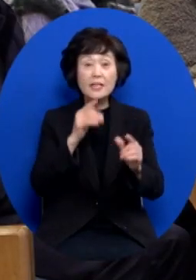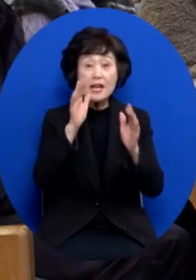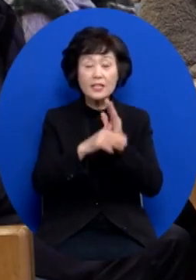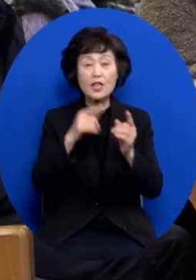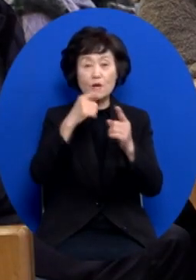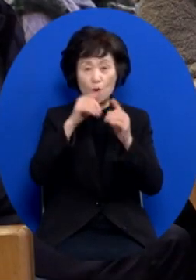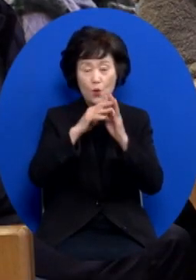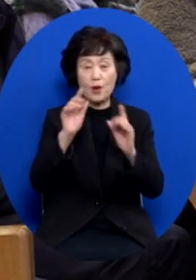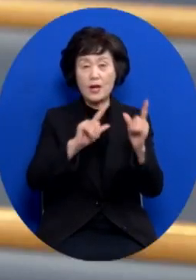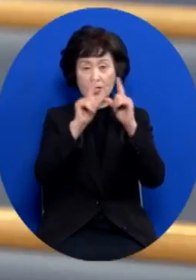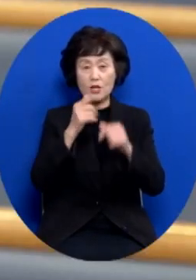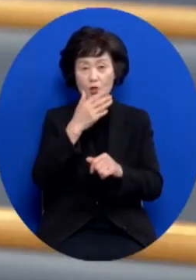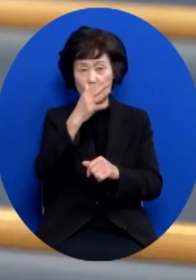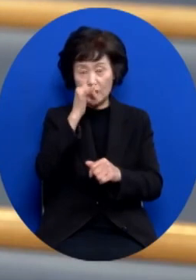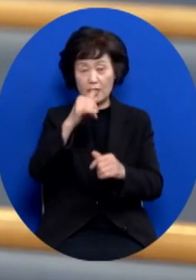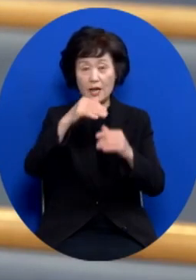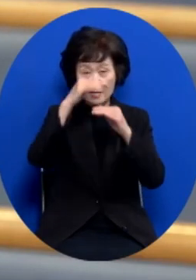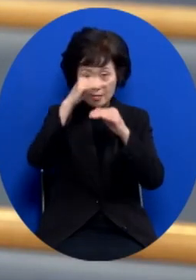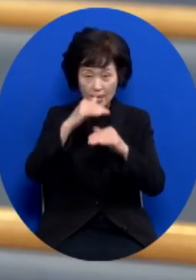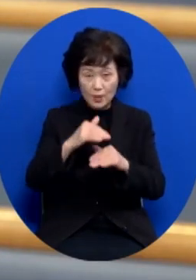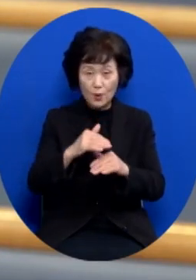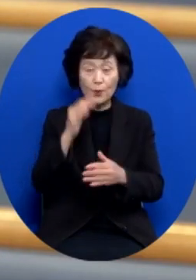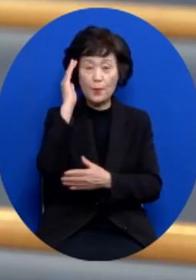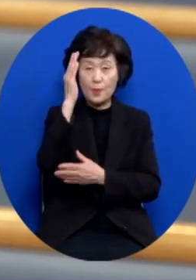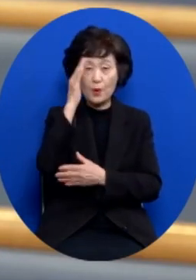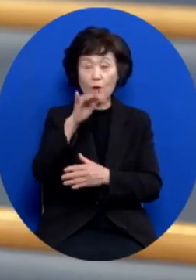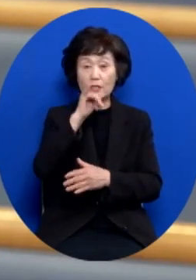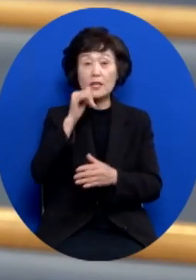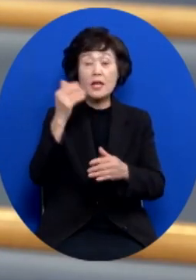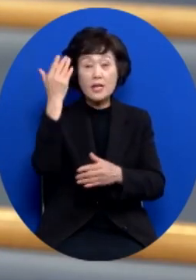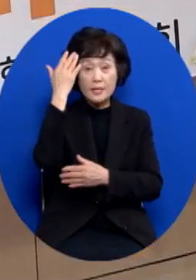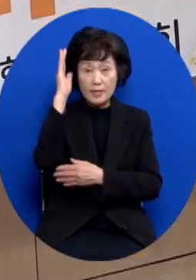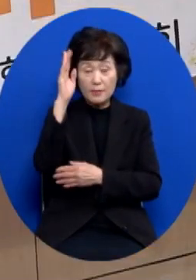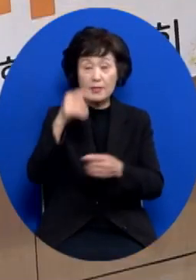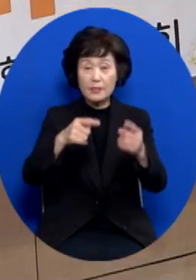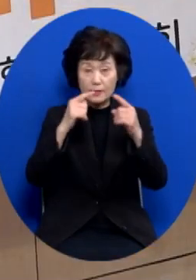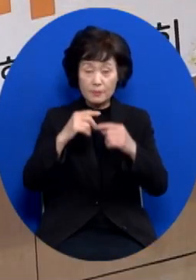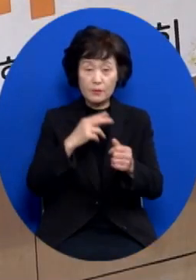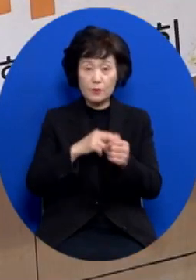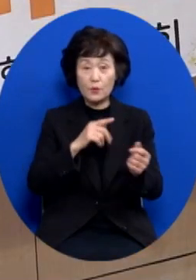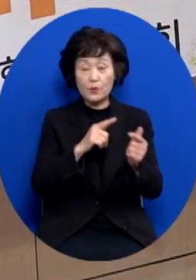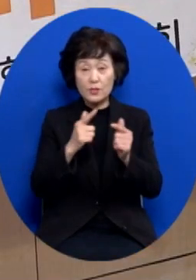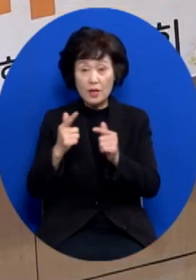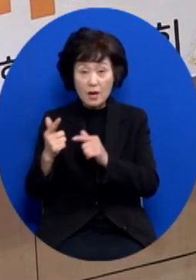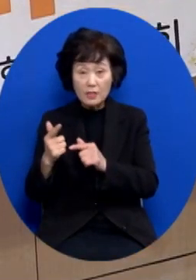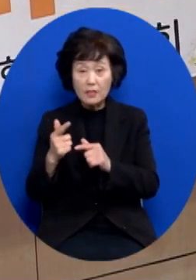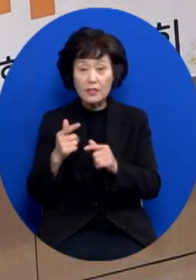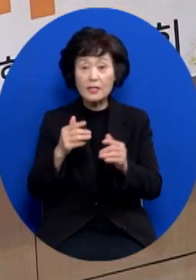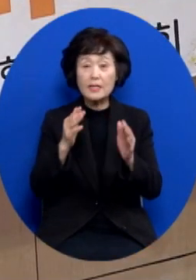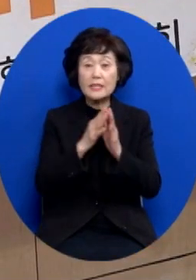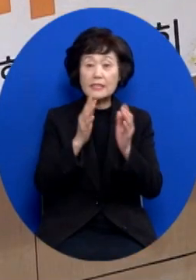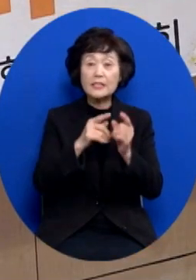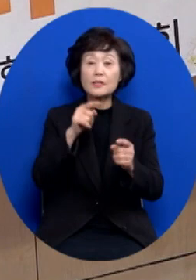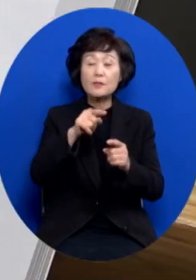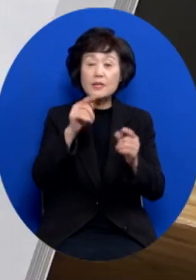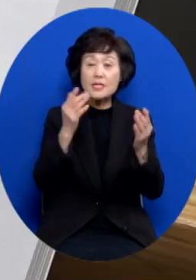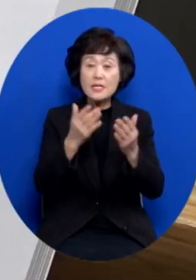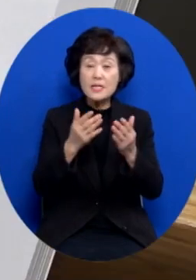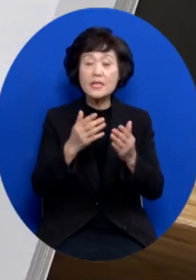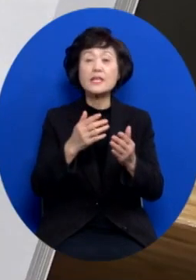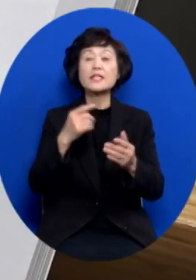열렸는데요 세미나에 참석한 교사들은 주일학교의 위기를 직접 체감을 하고 있었고요 또이를 극복하기 위한 고민들을